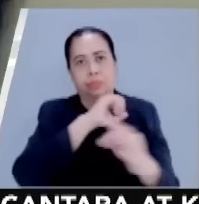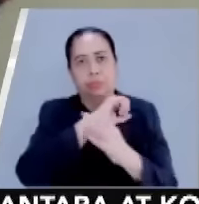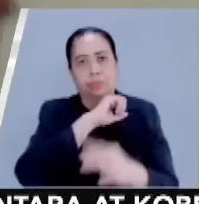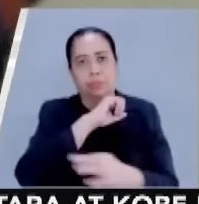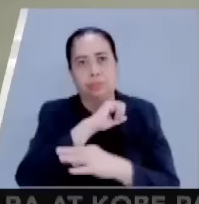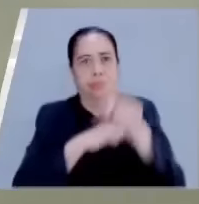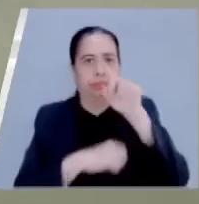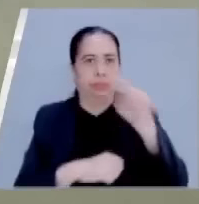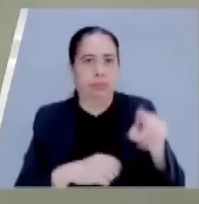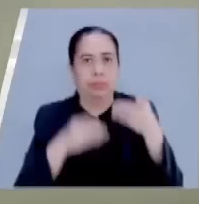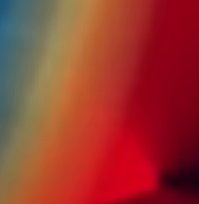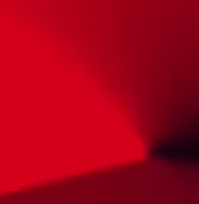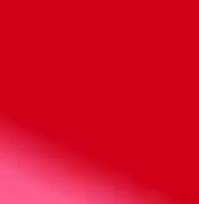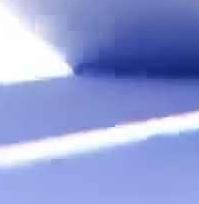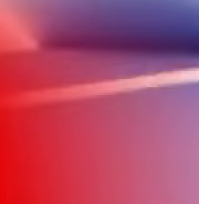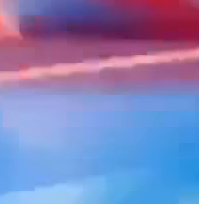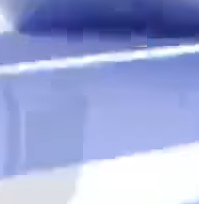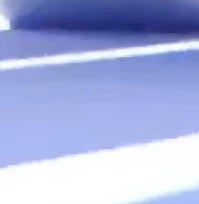www.gmanetwork.com/kapusofoundation/donate.